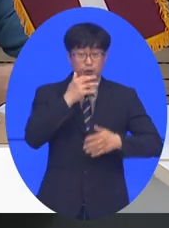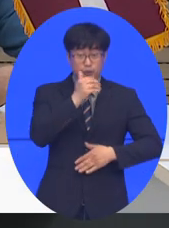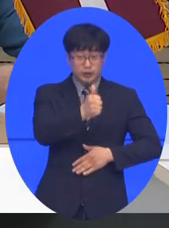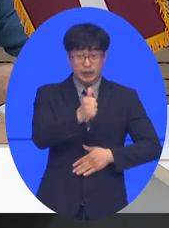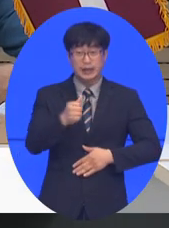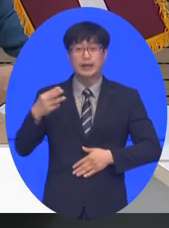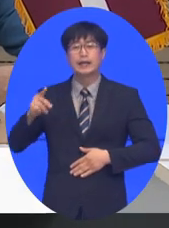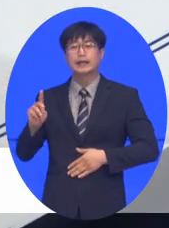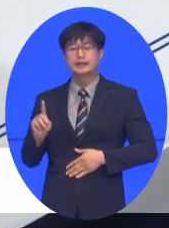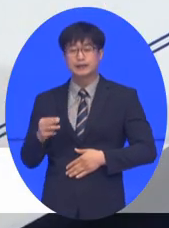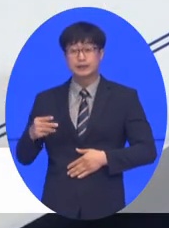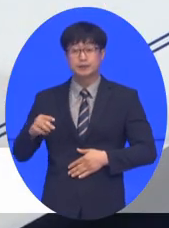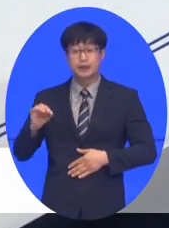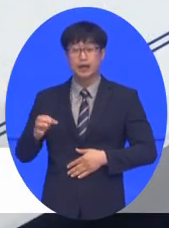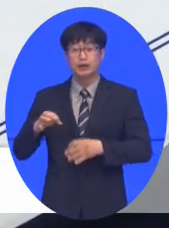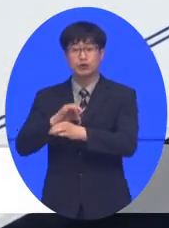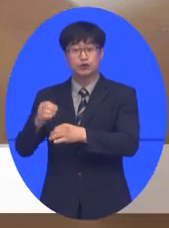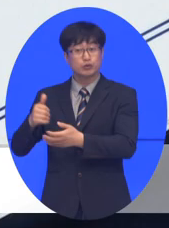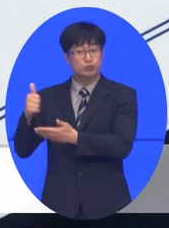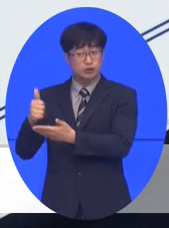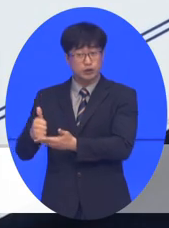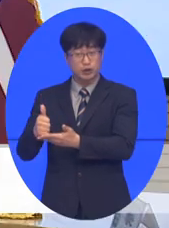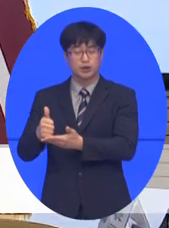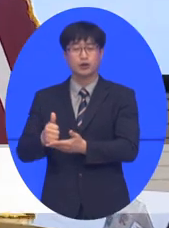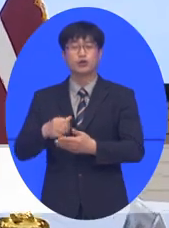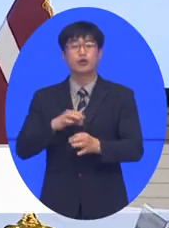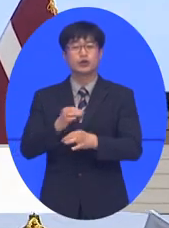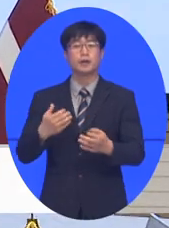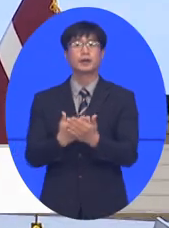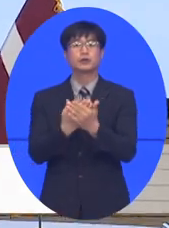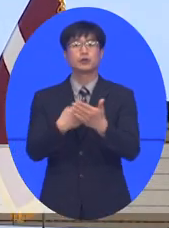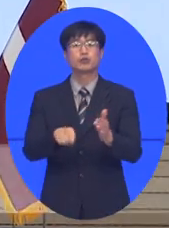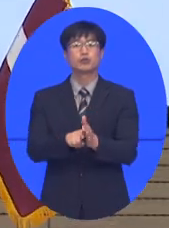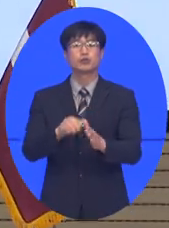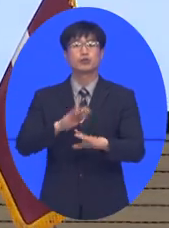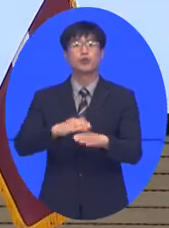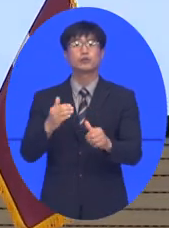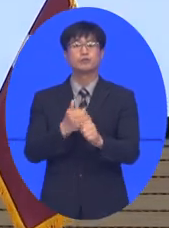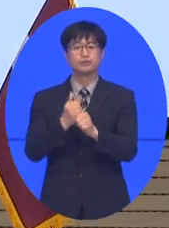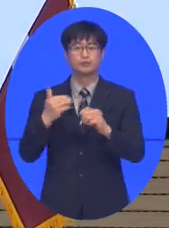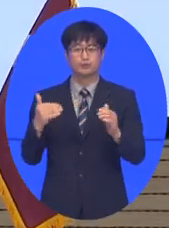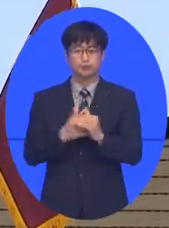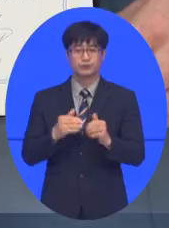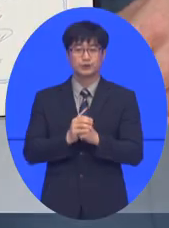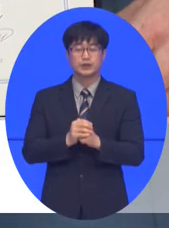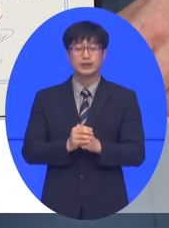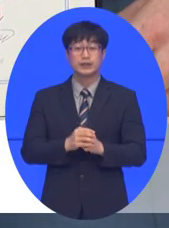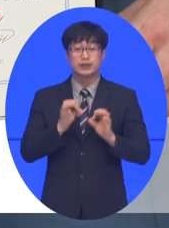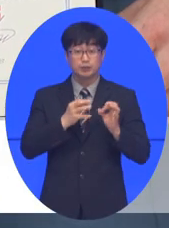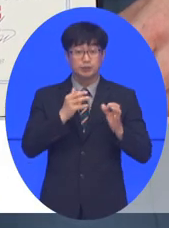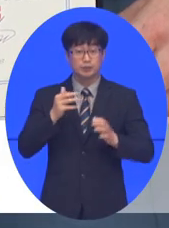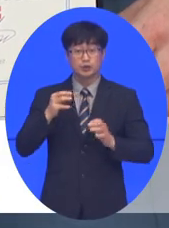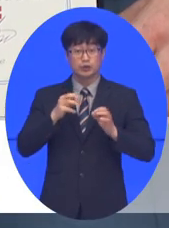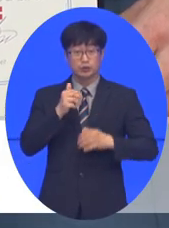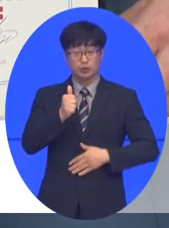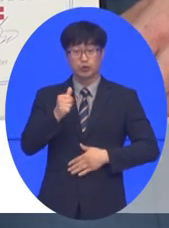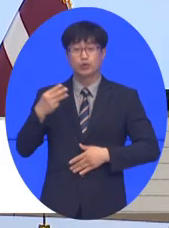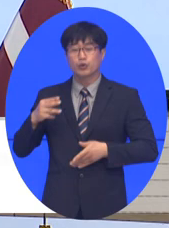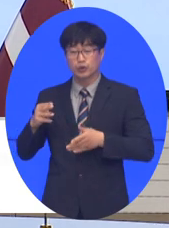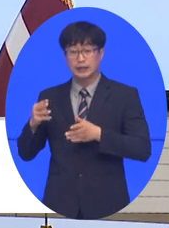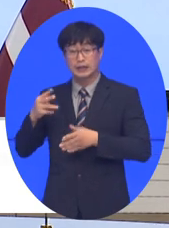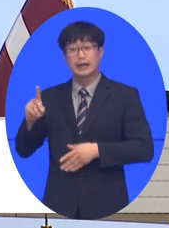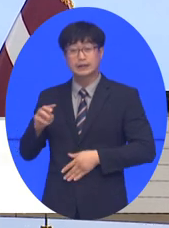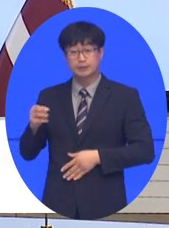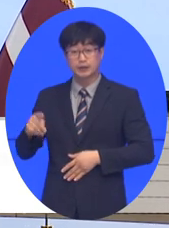김동현 지사와 라트비아 경제부 장관이 경제 발전을 위해 손을 잡았습니다. 김 지사는 경기도와 라트비아는 스타트업,